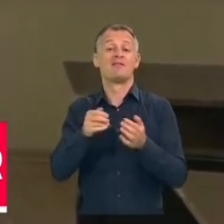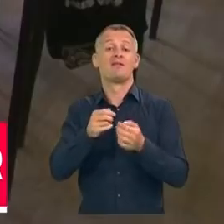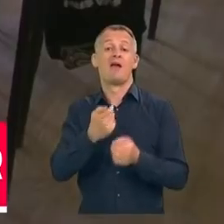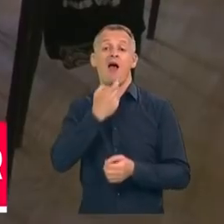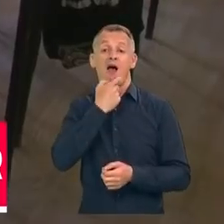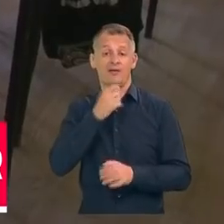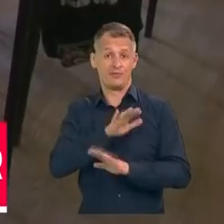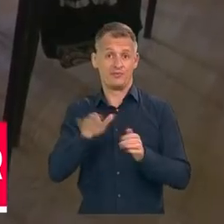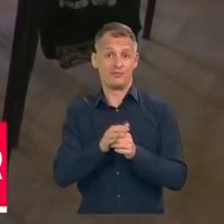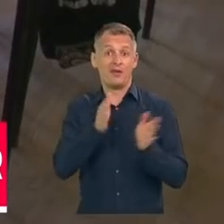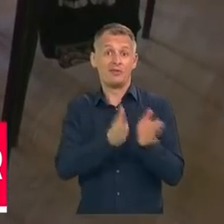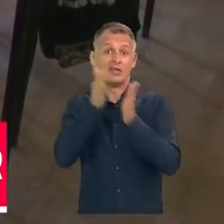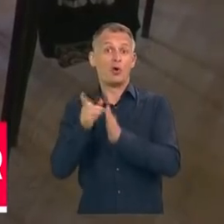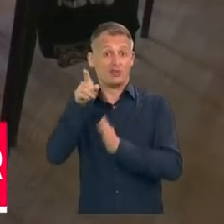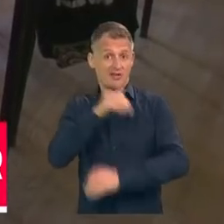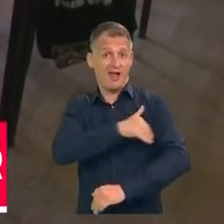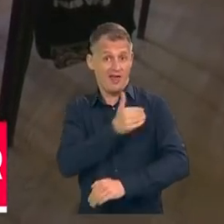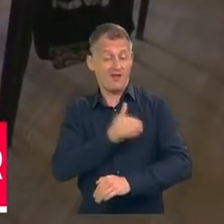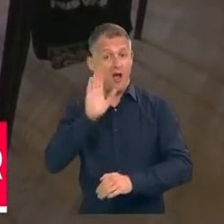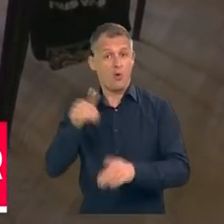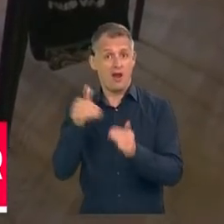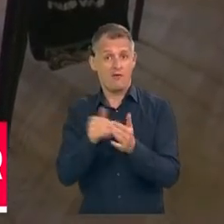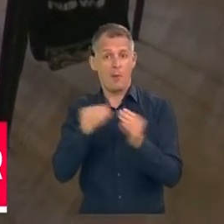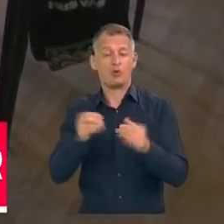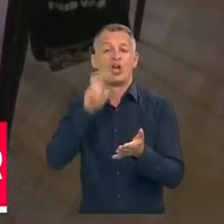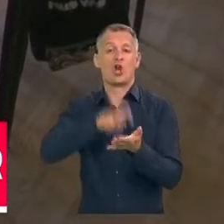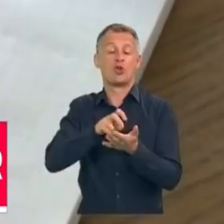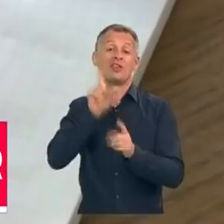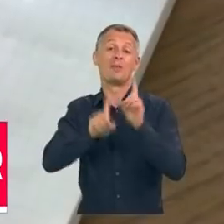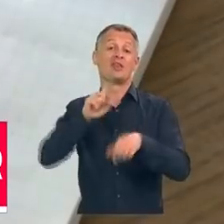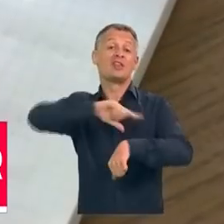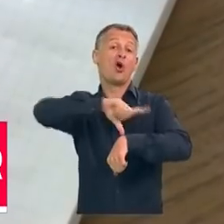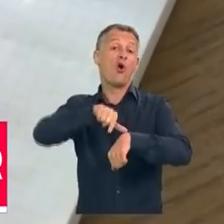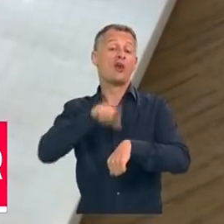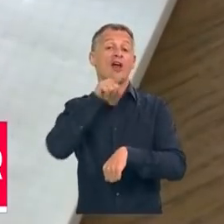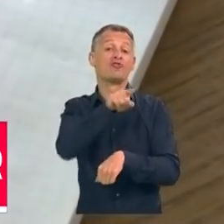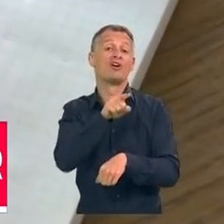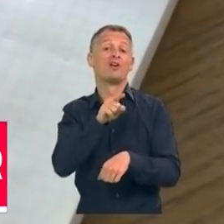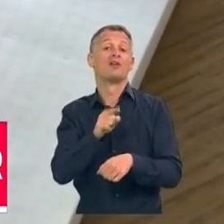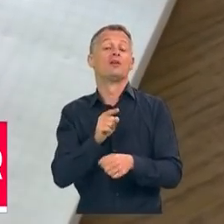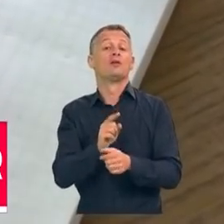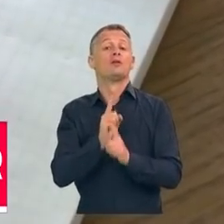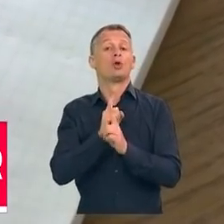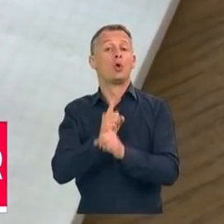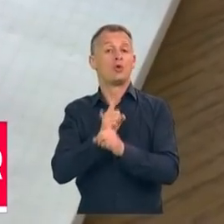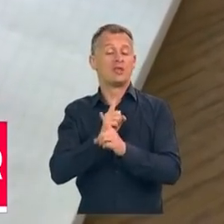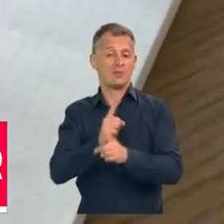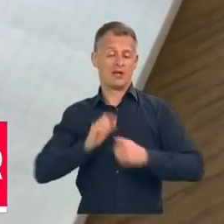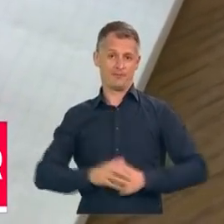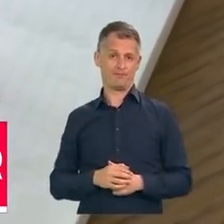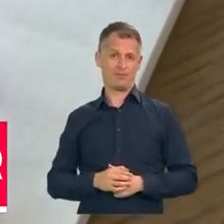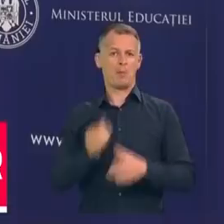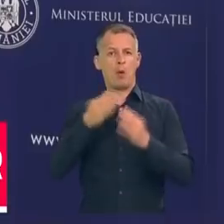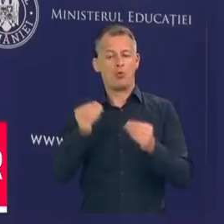aspect însă, elevii vor avea nevoie de mai multe note în funcție de numărul de ore ale disciplinei respective. Au fost mai multe variante de